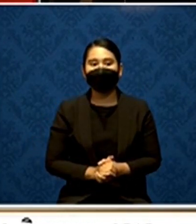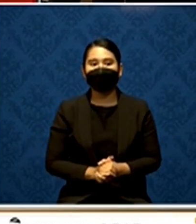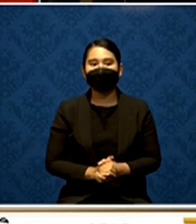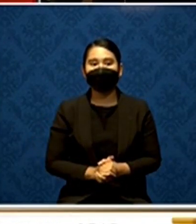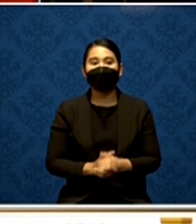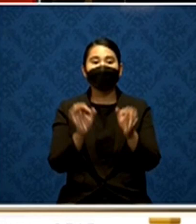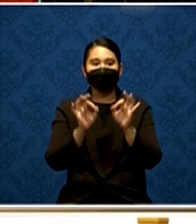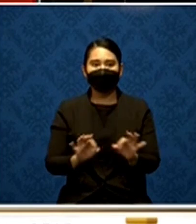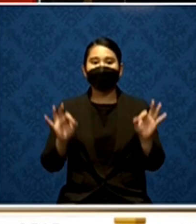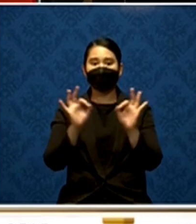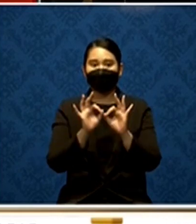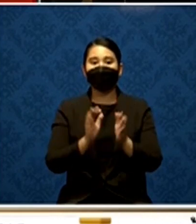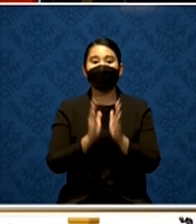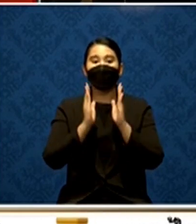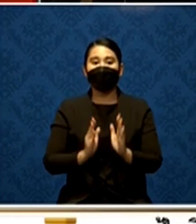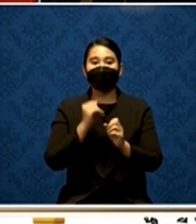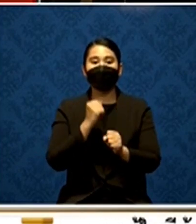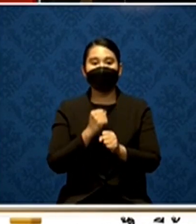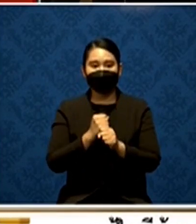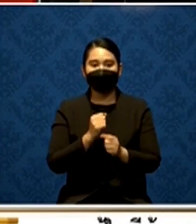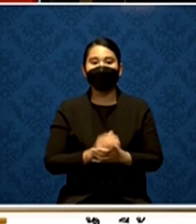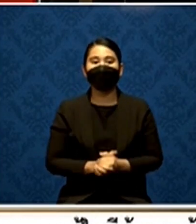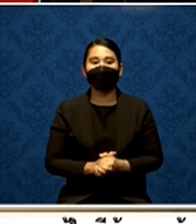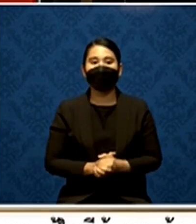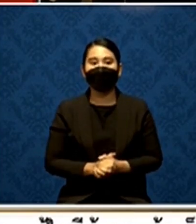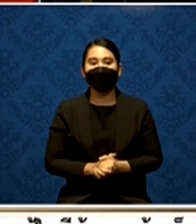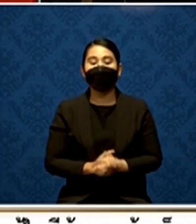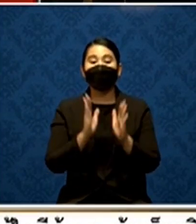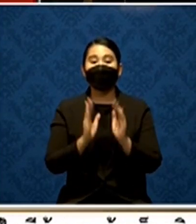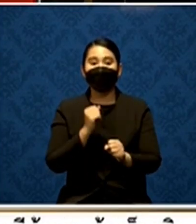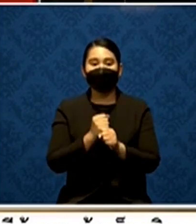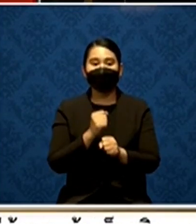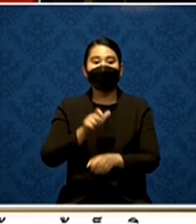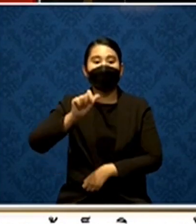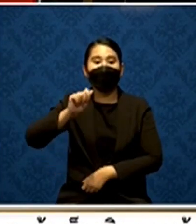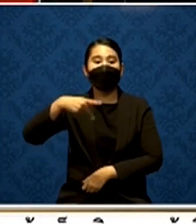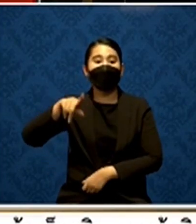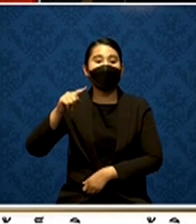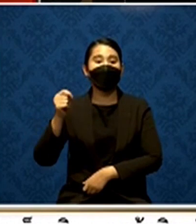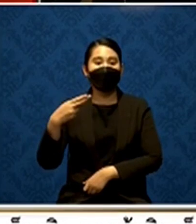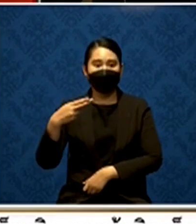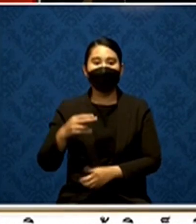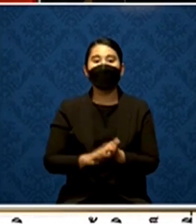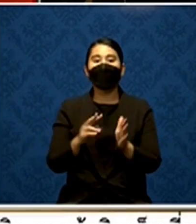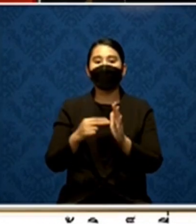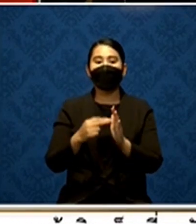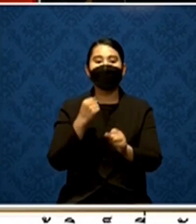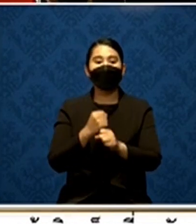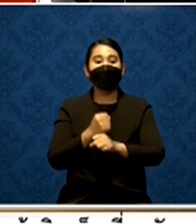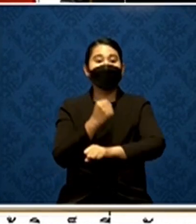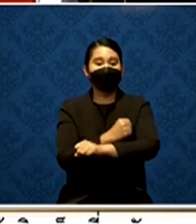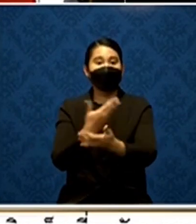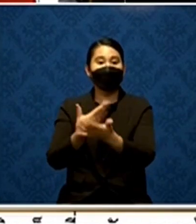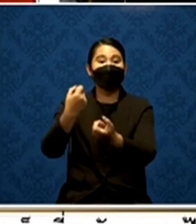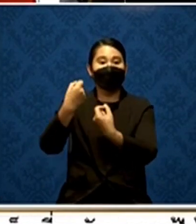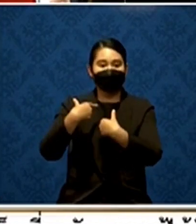สำคัญครับบุคลากรของท้องถิ่นหรืออปท.ที่เป็นลูกจ้างทำงานด้